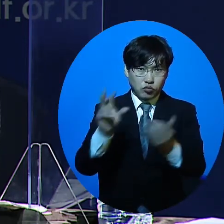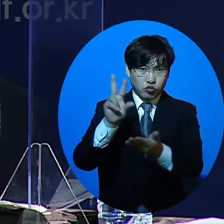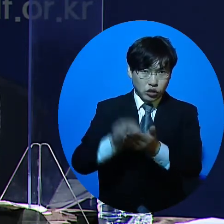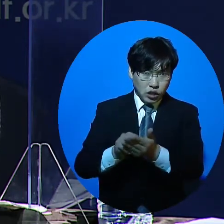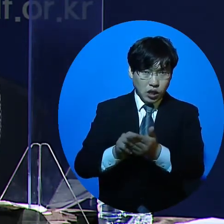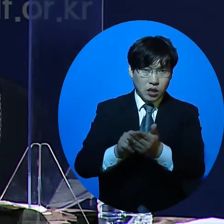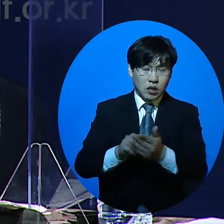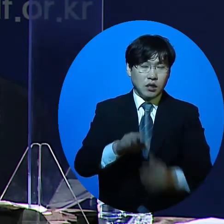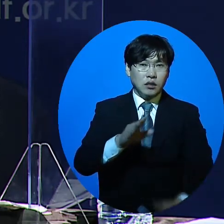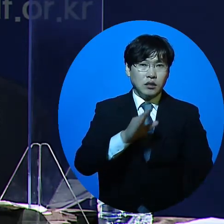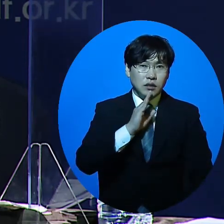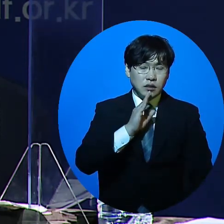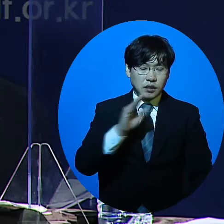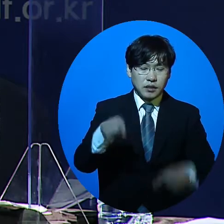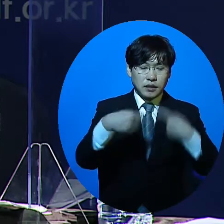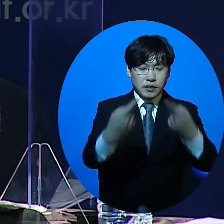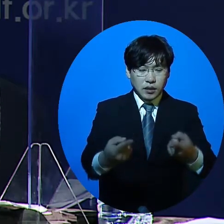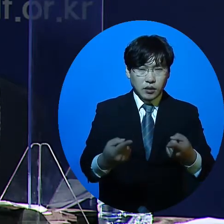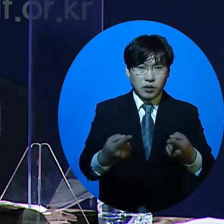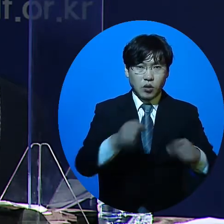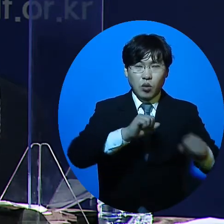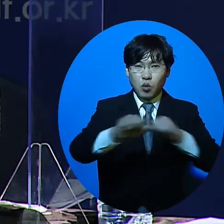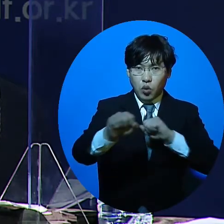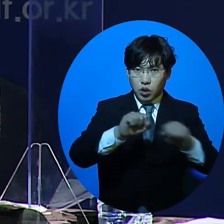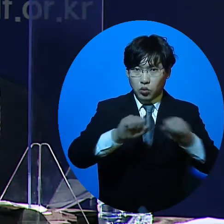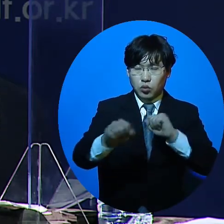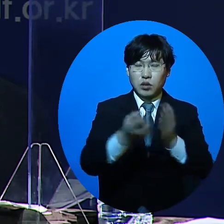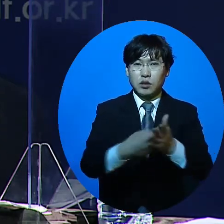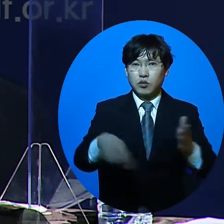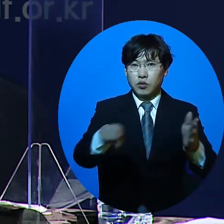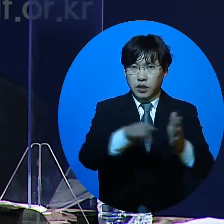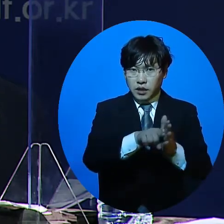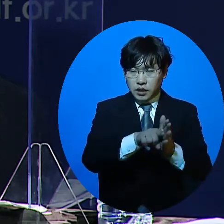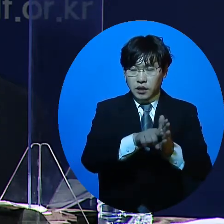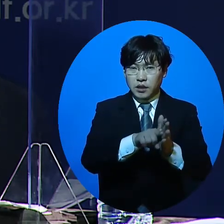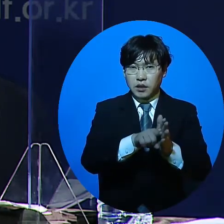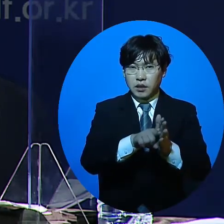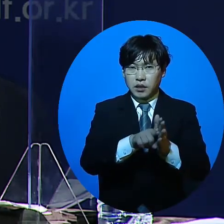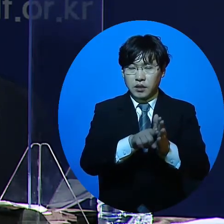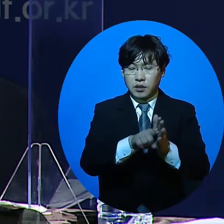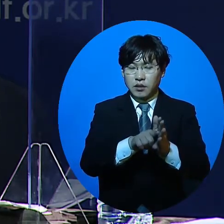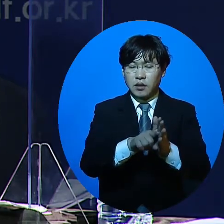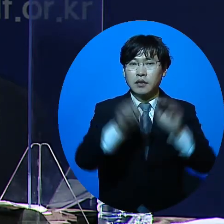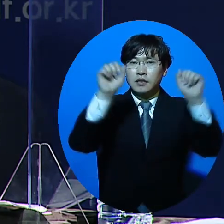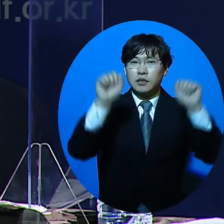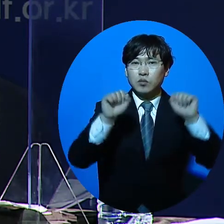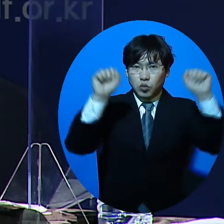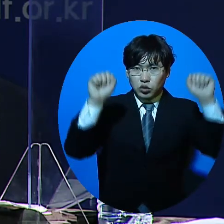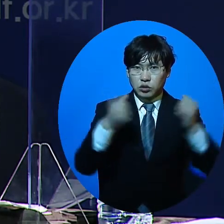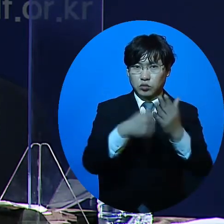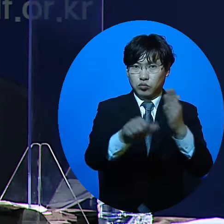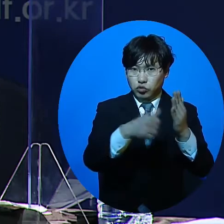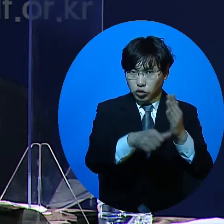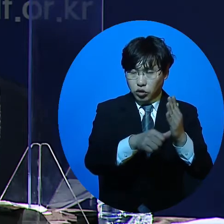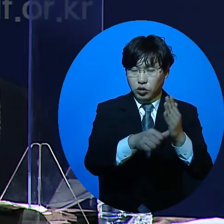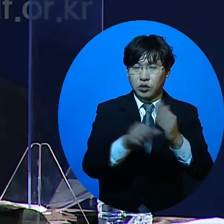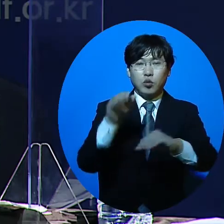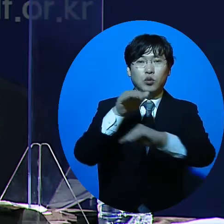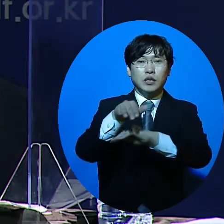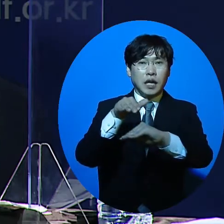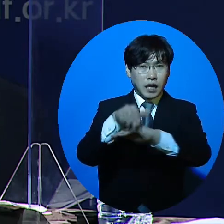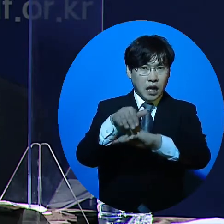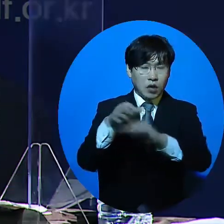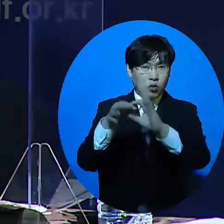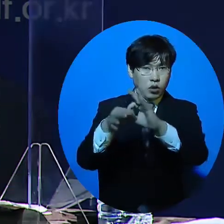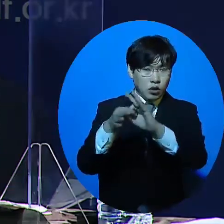또 실질적으로 장애인 체육 활동에 필요한 용품, 여러 가지 차량 지원